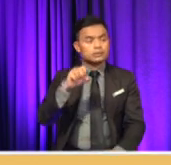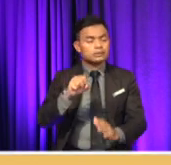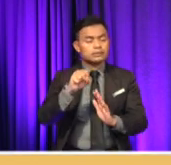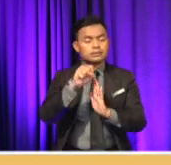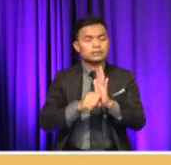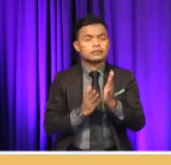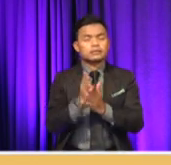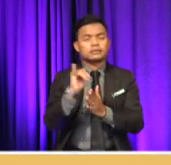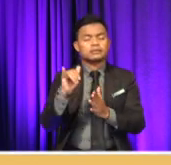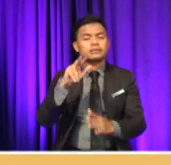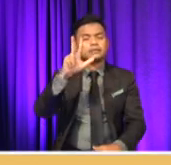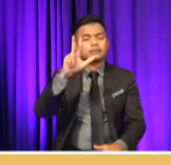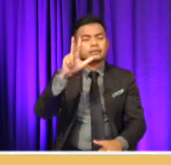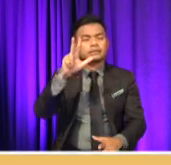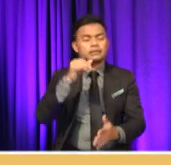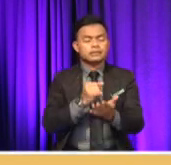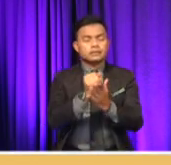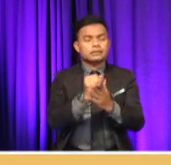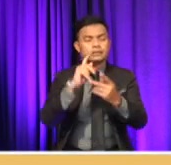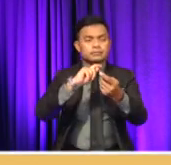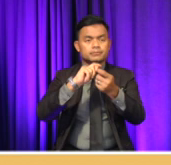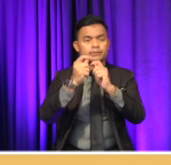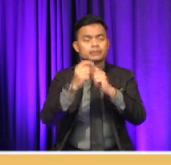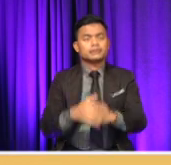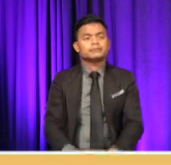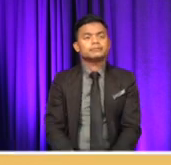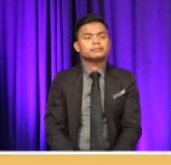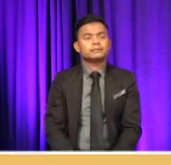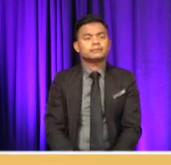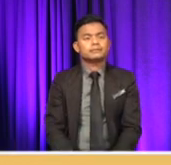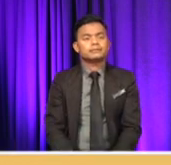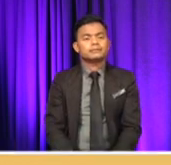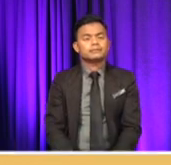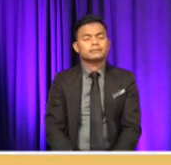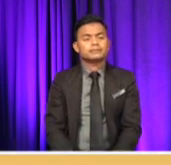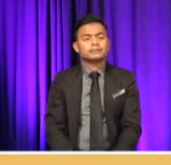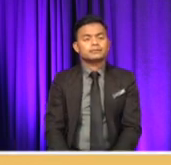3 jenis penyuka Apakah itu nah tiga jenis boneka